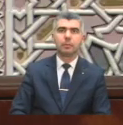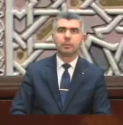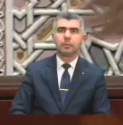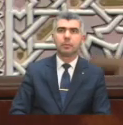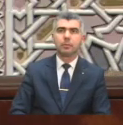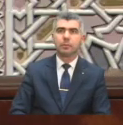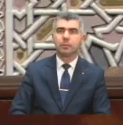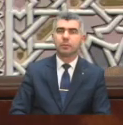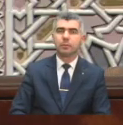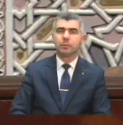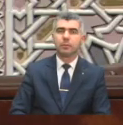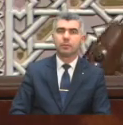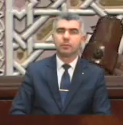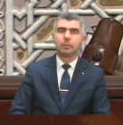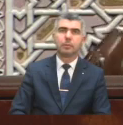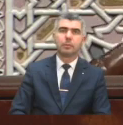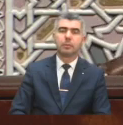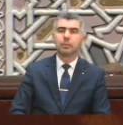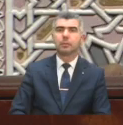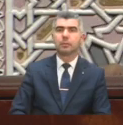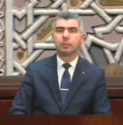واضفنا عليك.